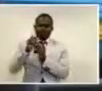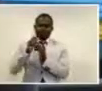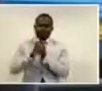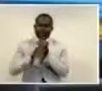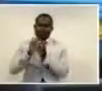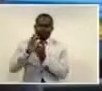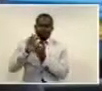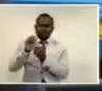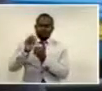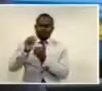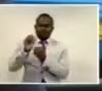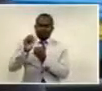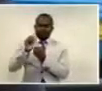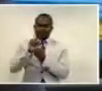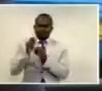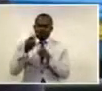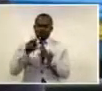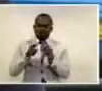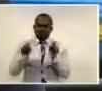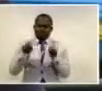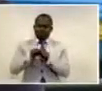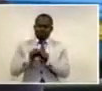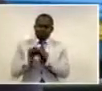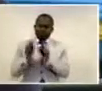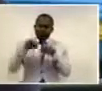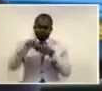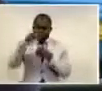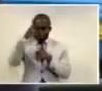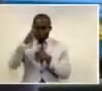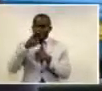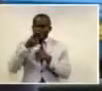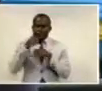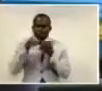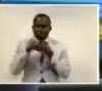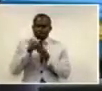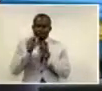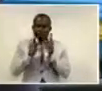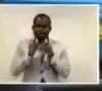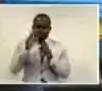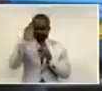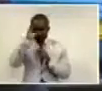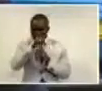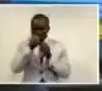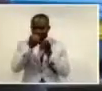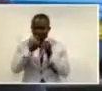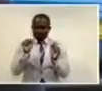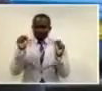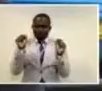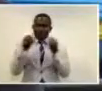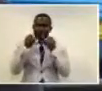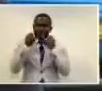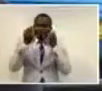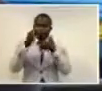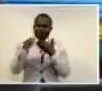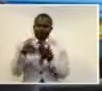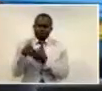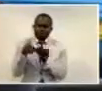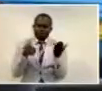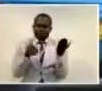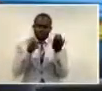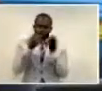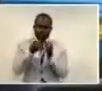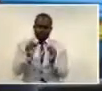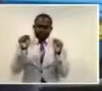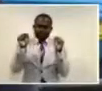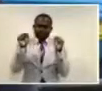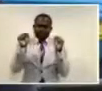ka rusamaza ariko nkuko muje muri umubyeyi w'abantu babuze ababarenganura nifuje kuvugira imbere yanyu kugira ngo